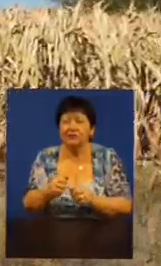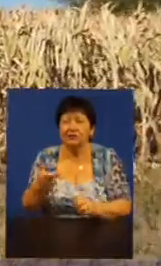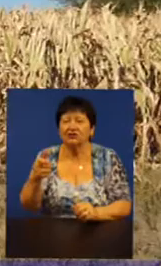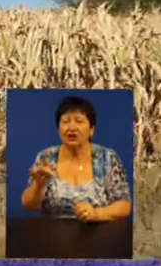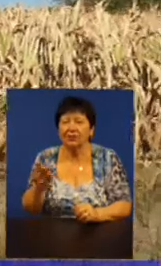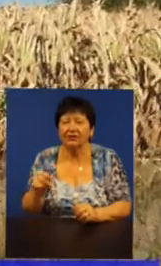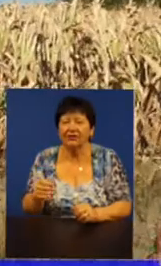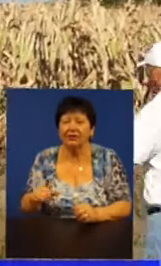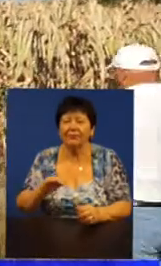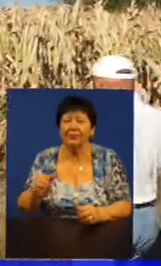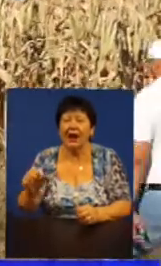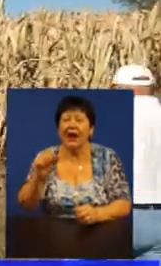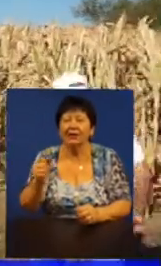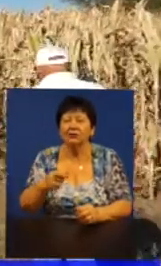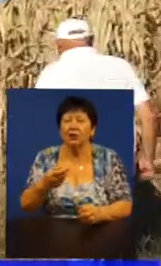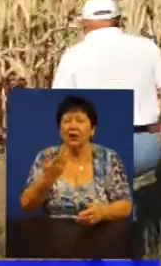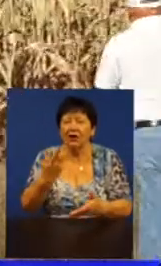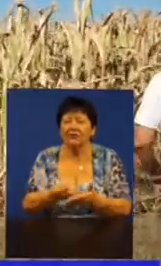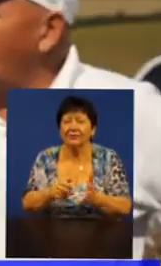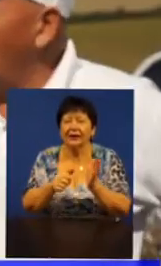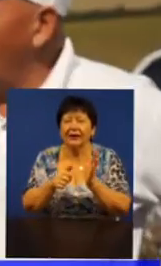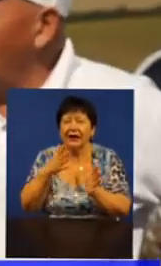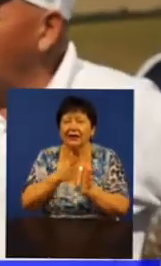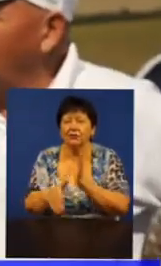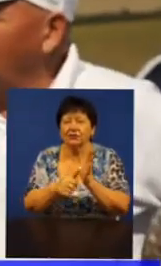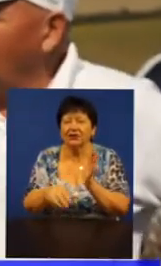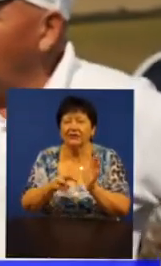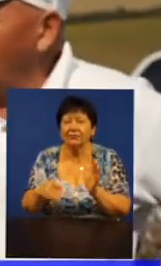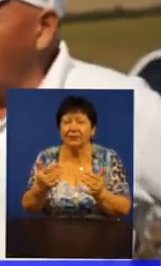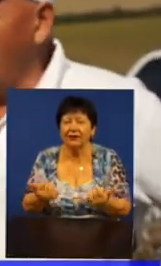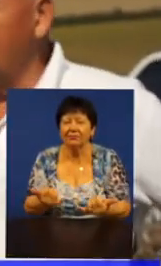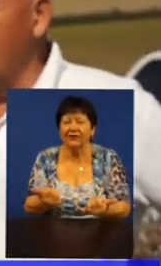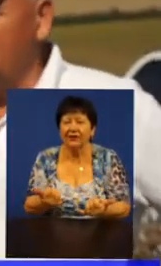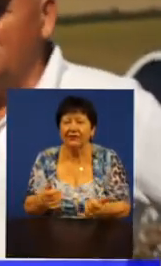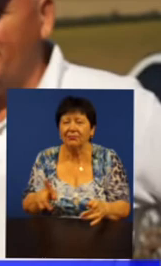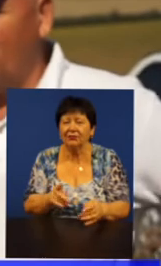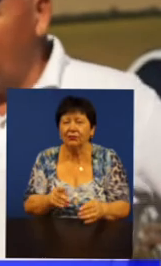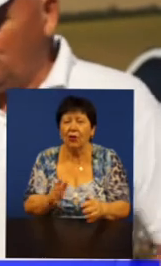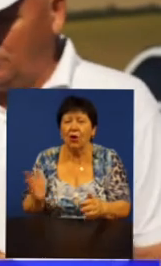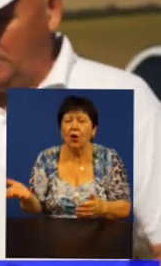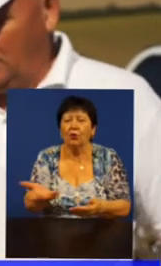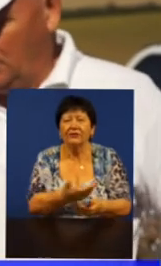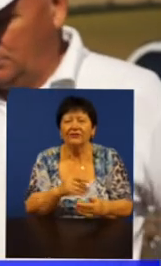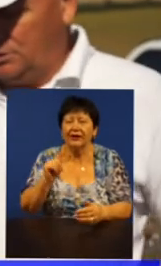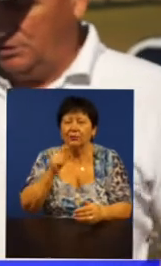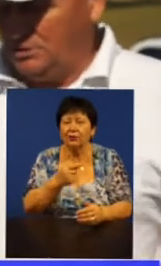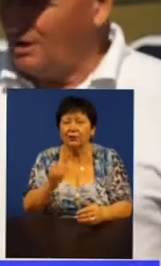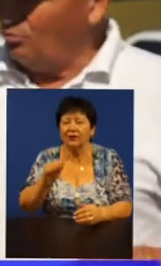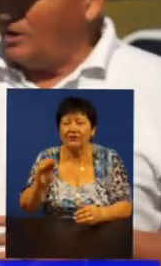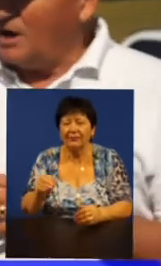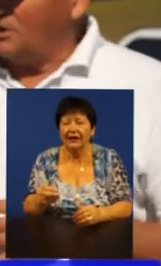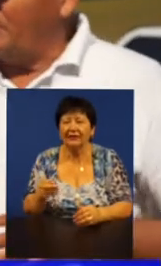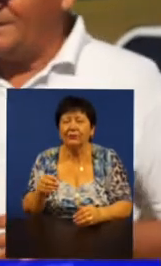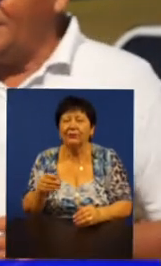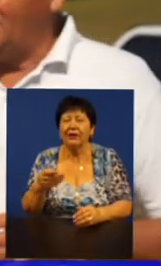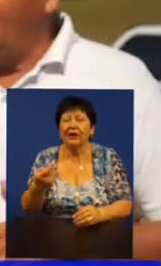aici. Agricultorul afirmă că a cheltuit circa 6.000 lei pe hectar până în prezent pentru cultivarea porumbului. Semănat,